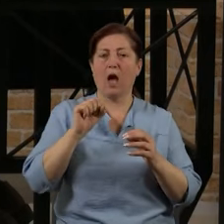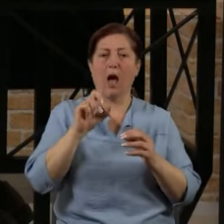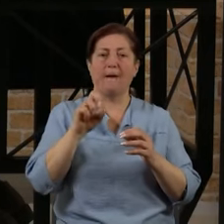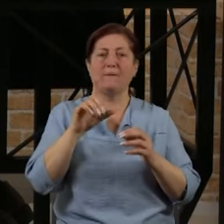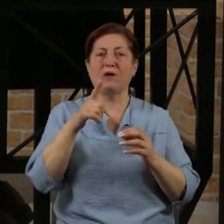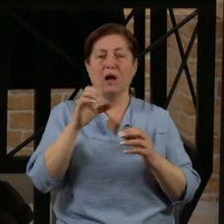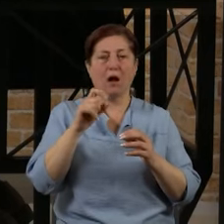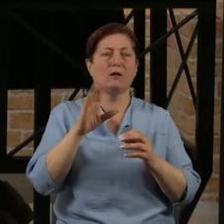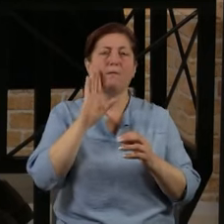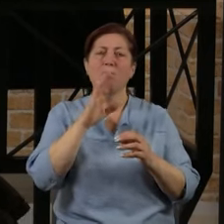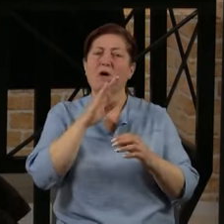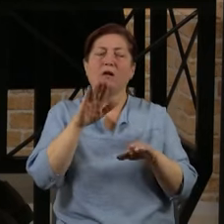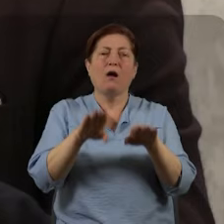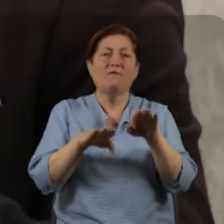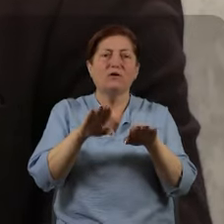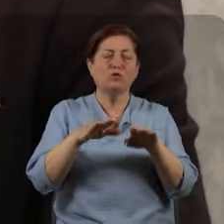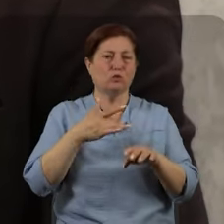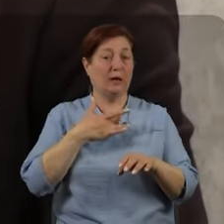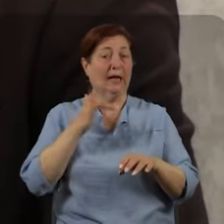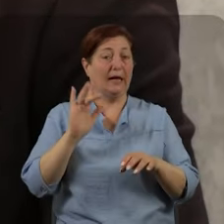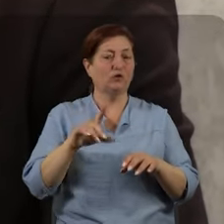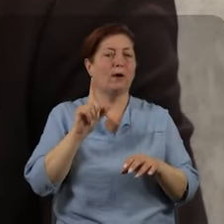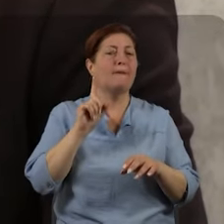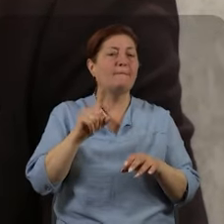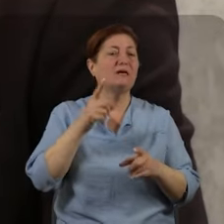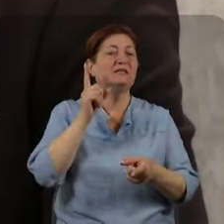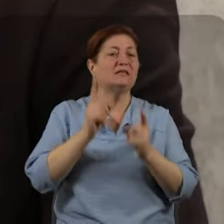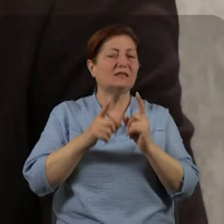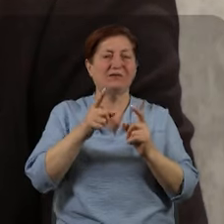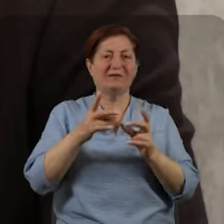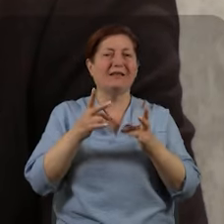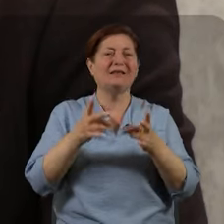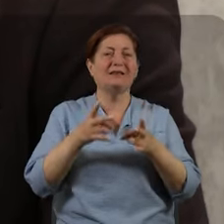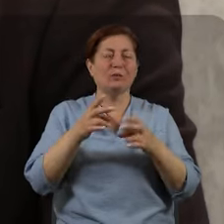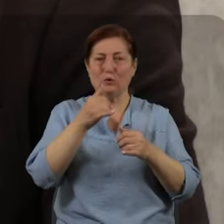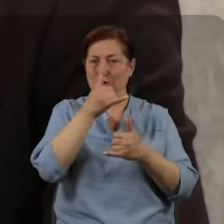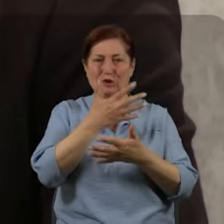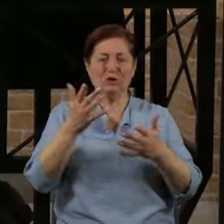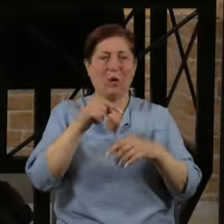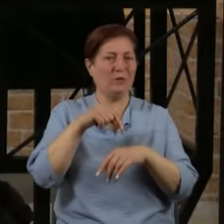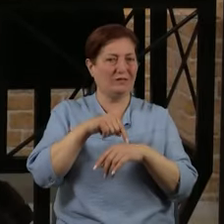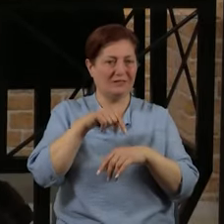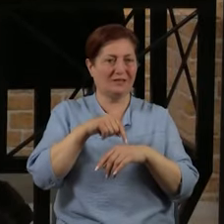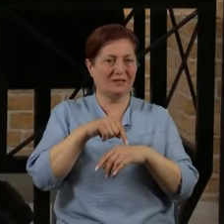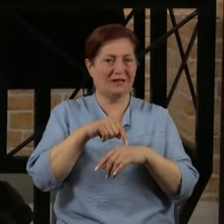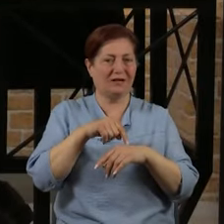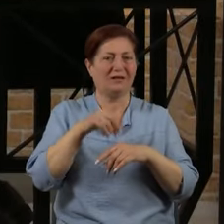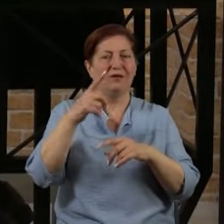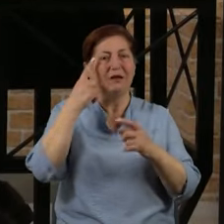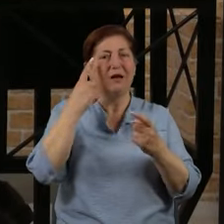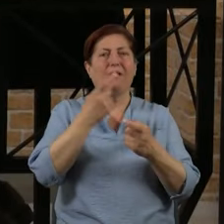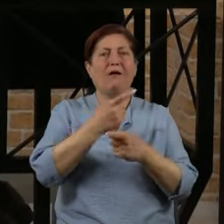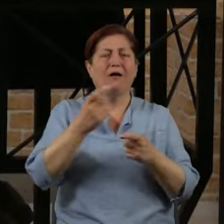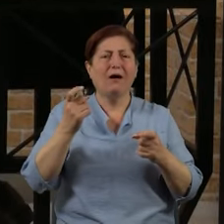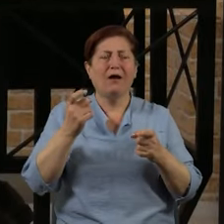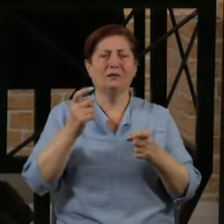թե հավասարակշռում էր խստությունը, բայց իսկապես այդ նրբությունը չեն կարող զգալ, թեև այն հայտնի